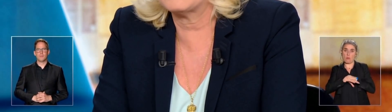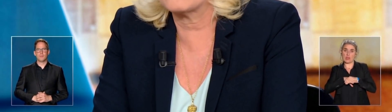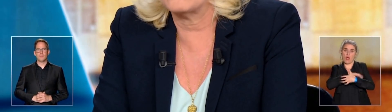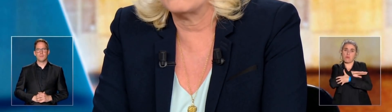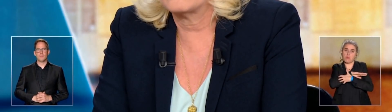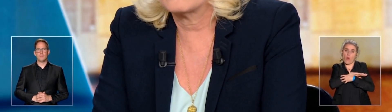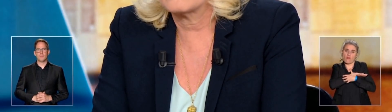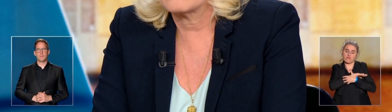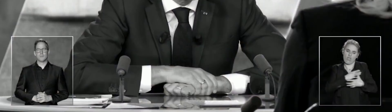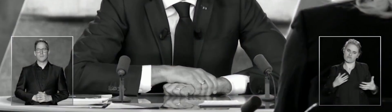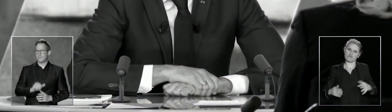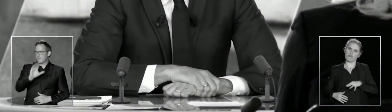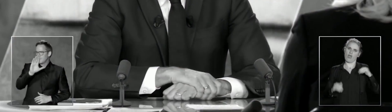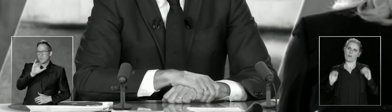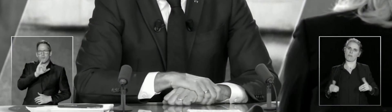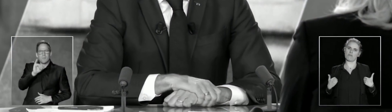c'est pas déshonorant